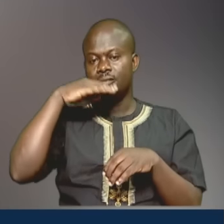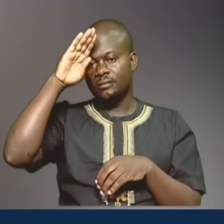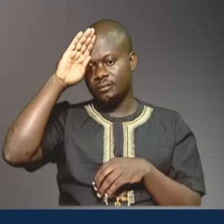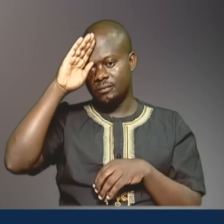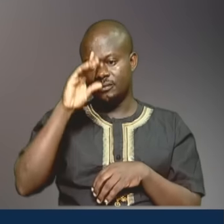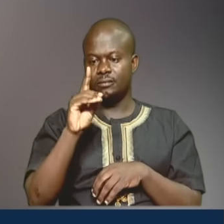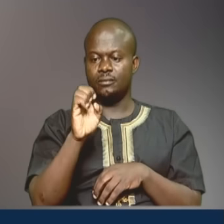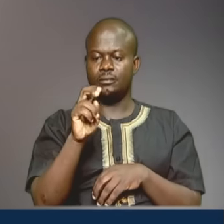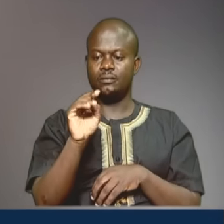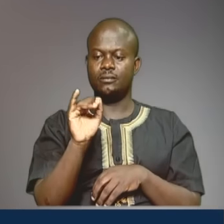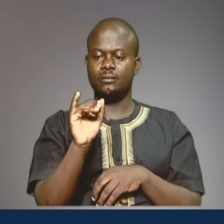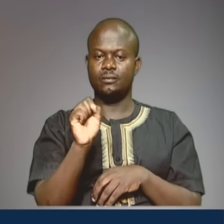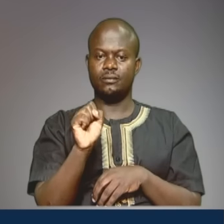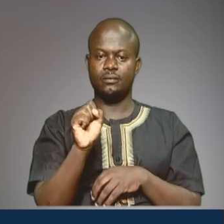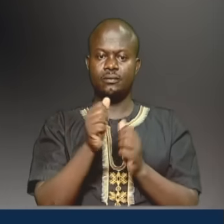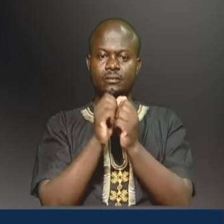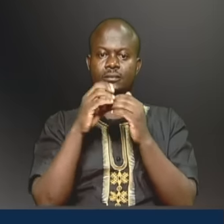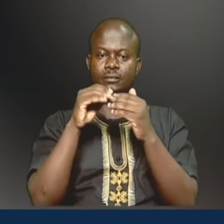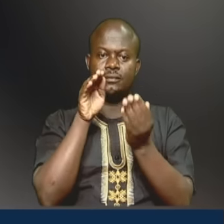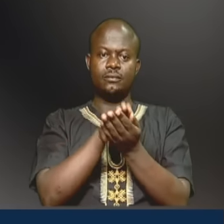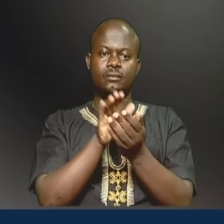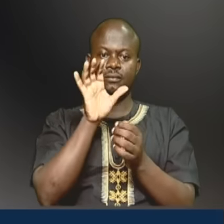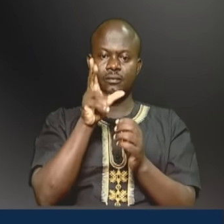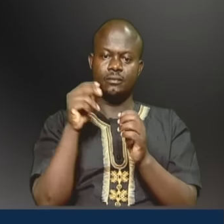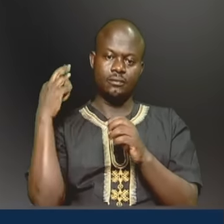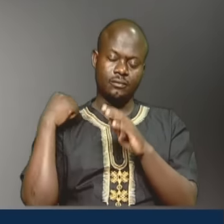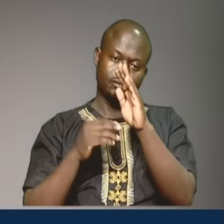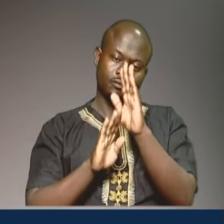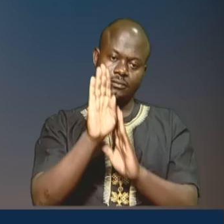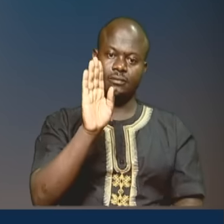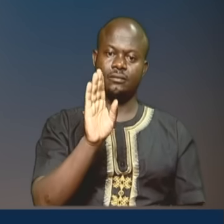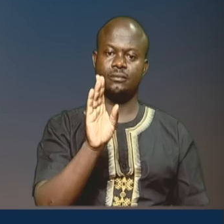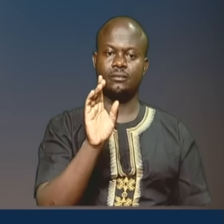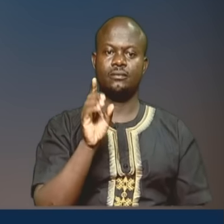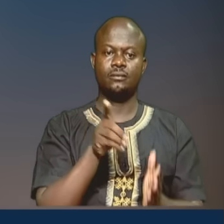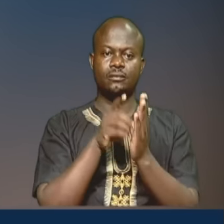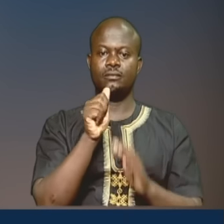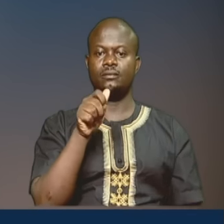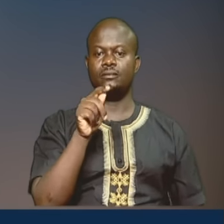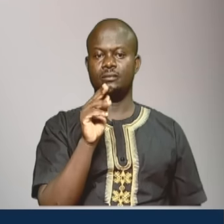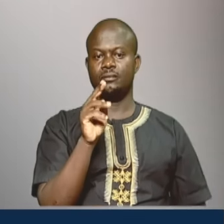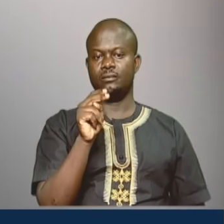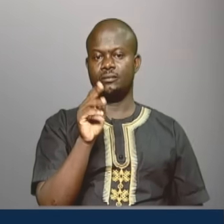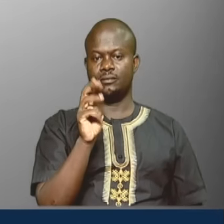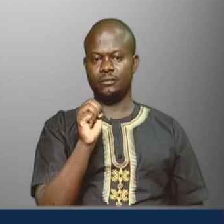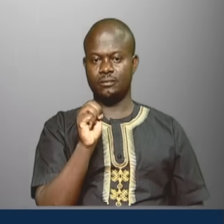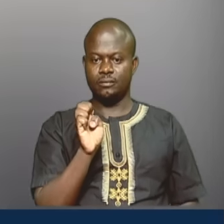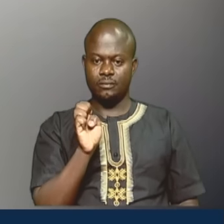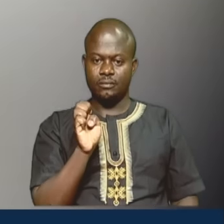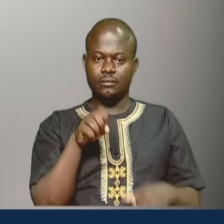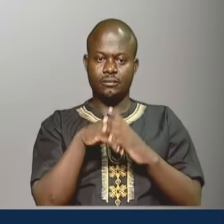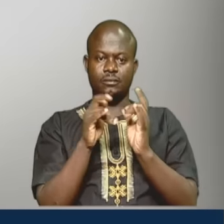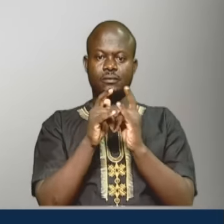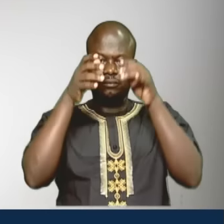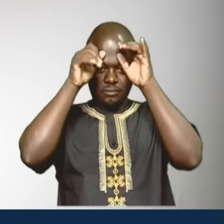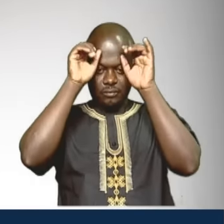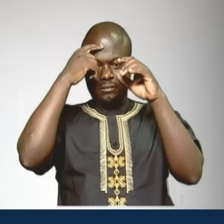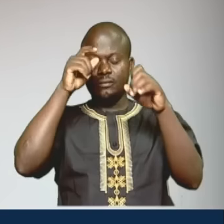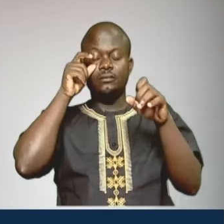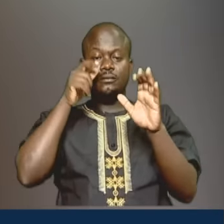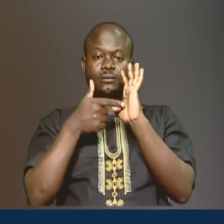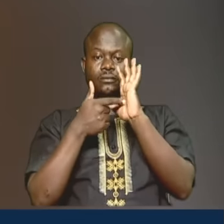Denis Sassou Nguesso n'umuyobozi w'Abanyafurika Itsura Amajyambere Dr Akinwumi Adesin. Muri iyi nama Perezida Kagame yagaragaje ko